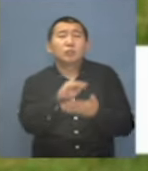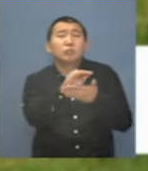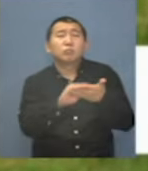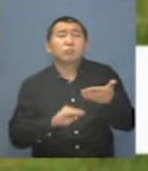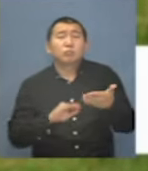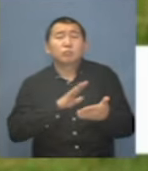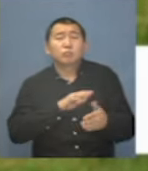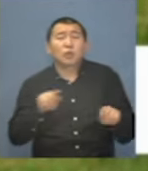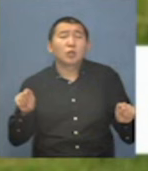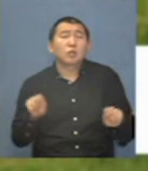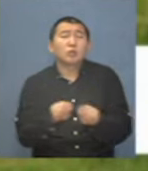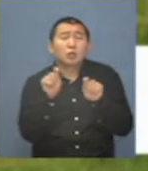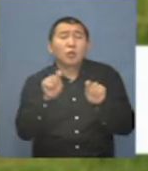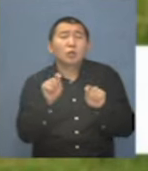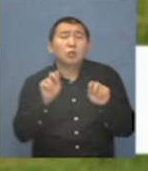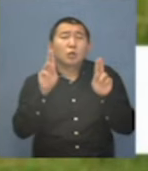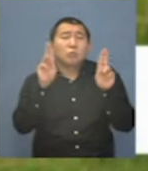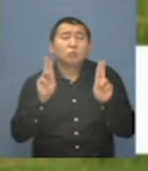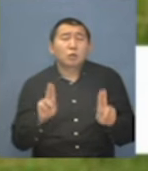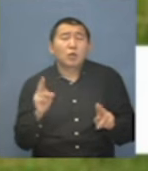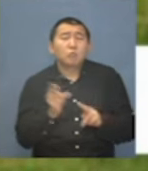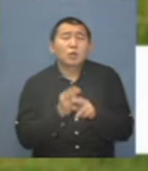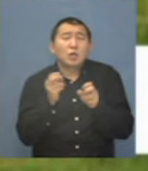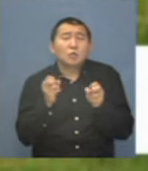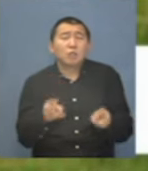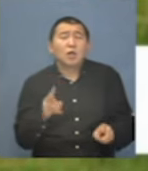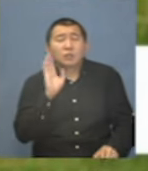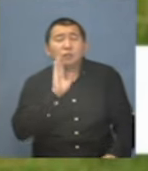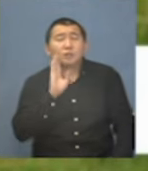за нарушение правил безопасности на воде.